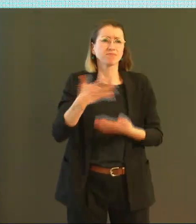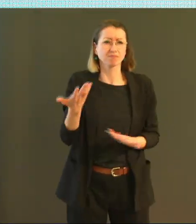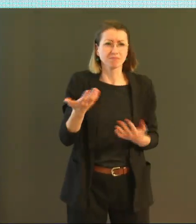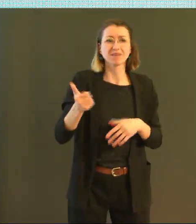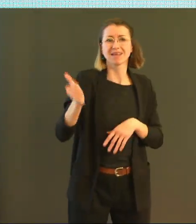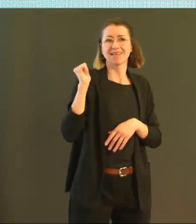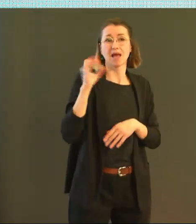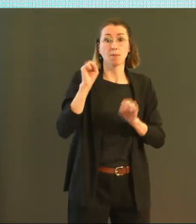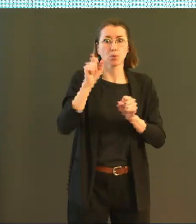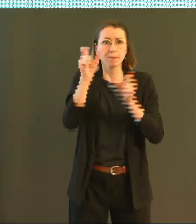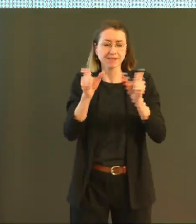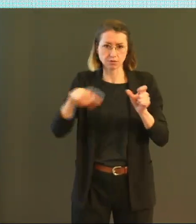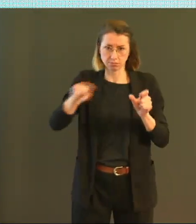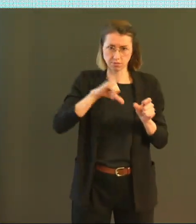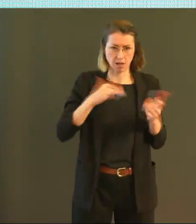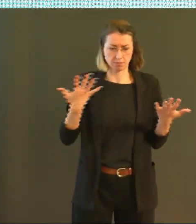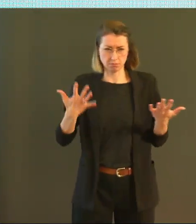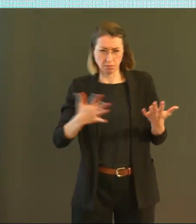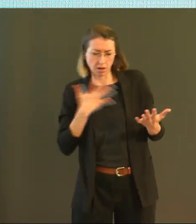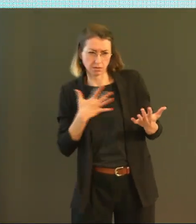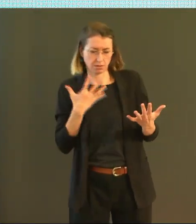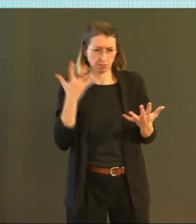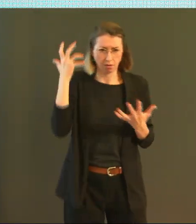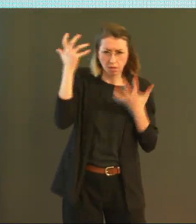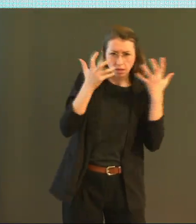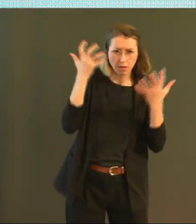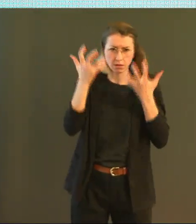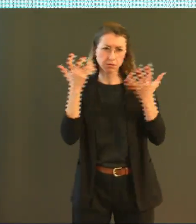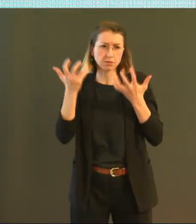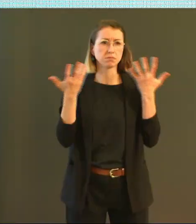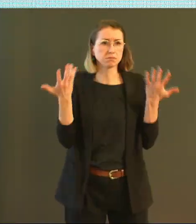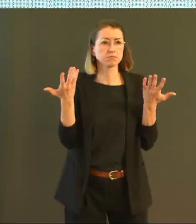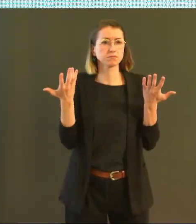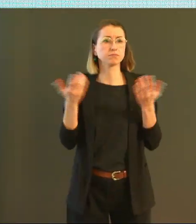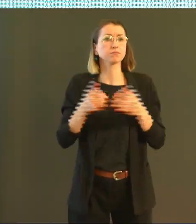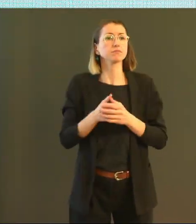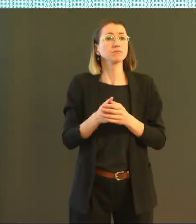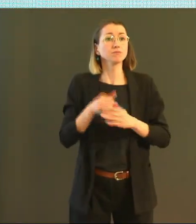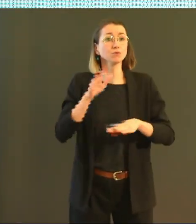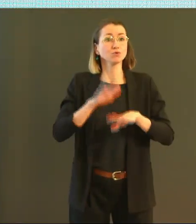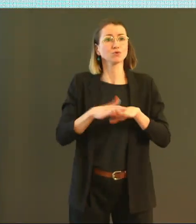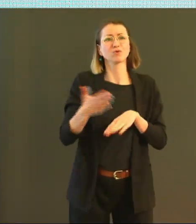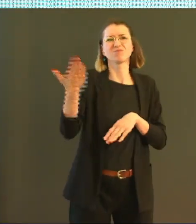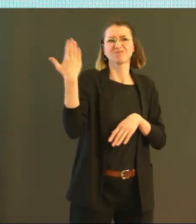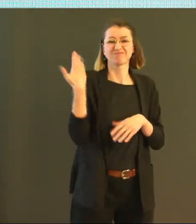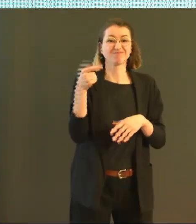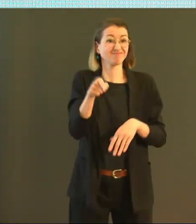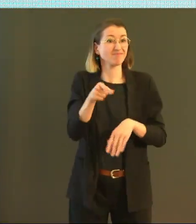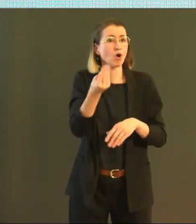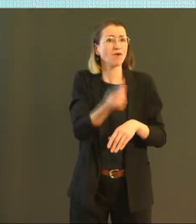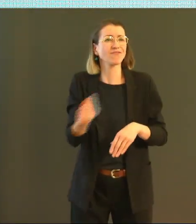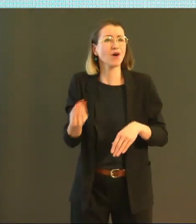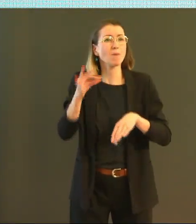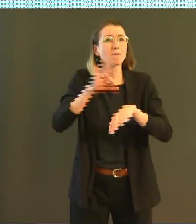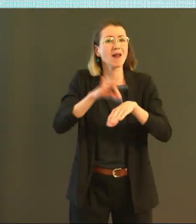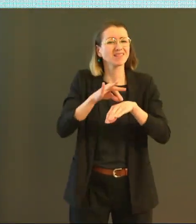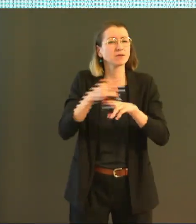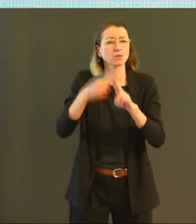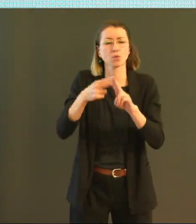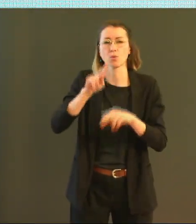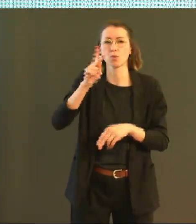cette potentielle poussée de maladie de kawasaki chez les enfants dans le contexte du coc vite 19